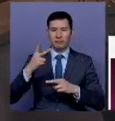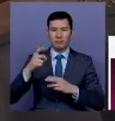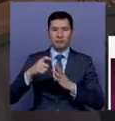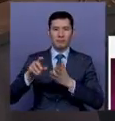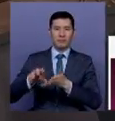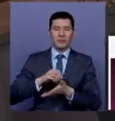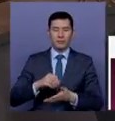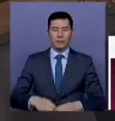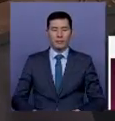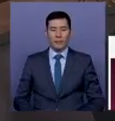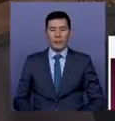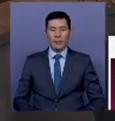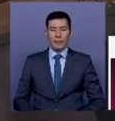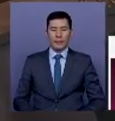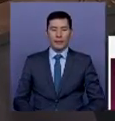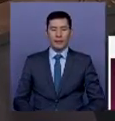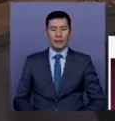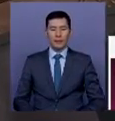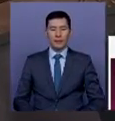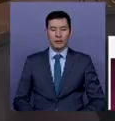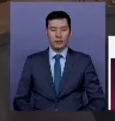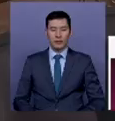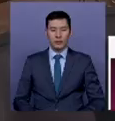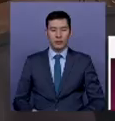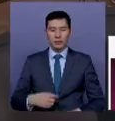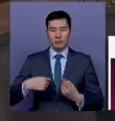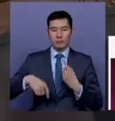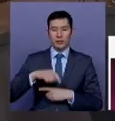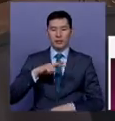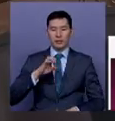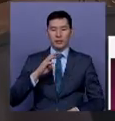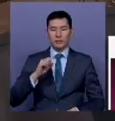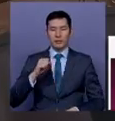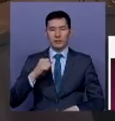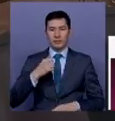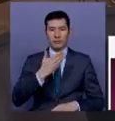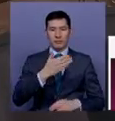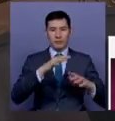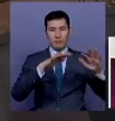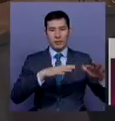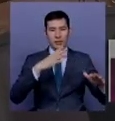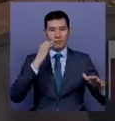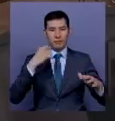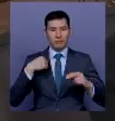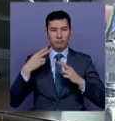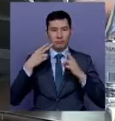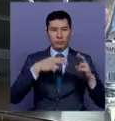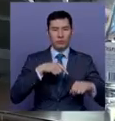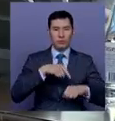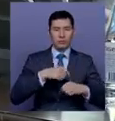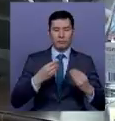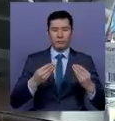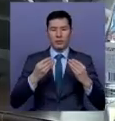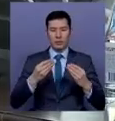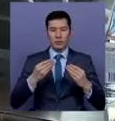Мен үшін Литваның бірнеше өңірінен келген делегациямен Алматыға келу үлкен мәртебе. Біздің экономикамыз бен басқа салалар Астанадан өзге қалаларда